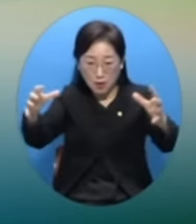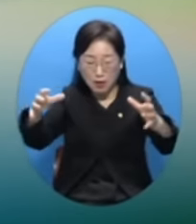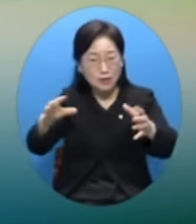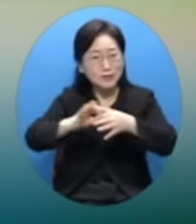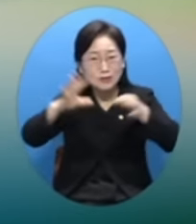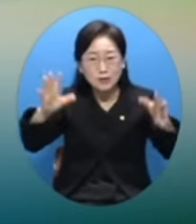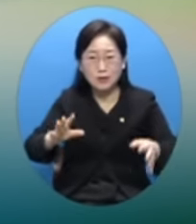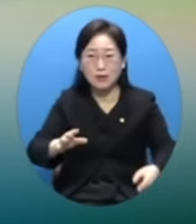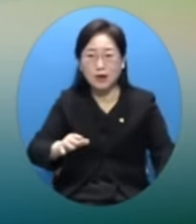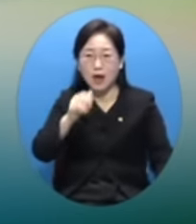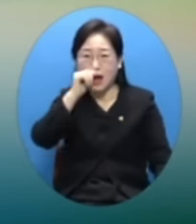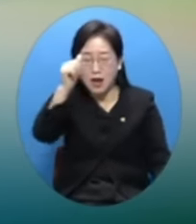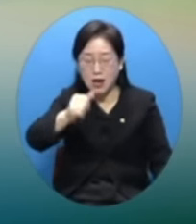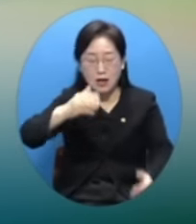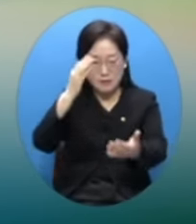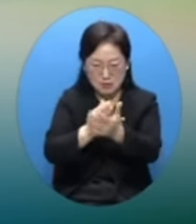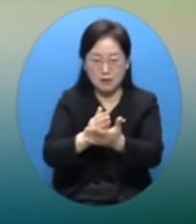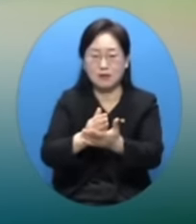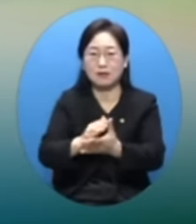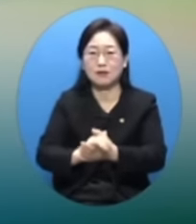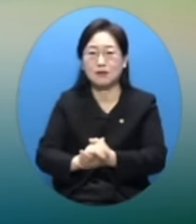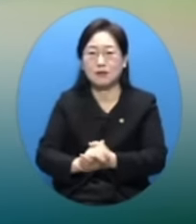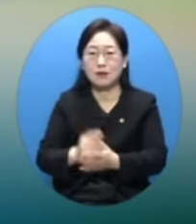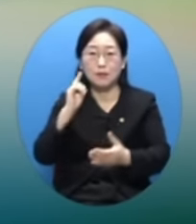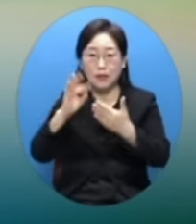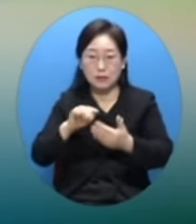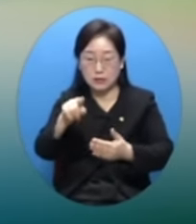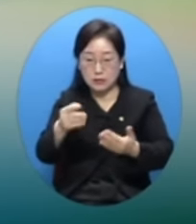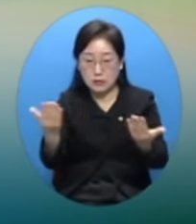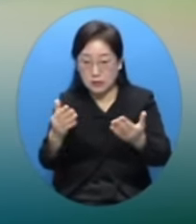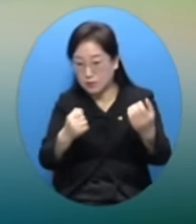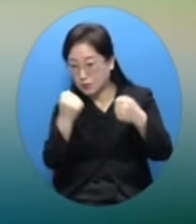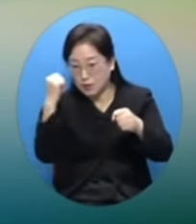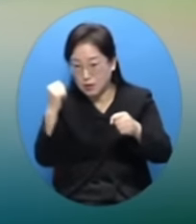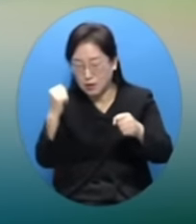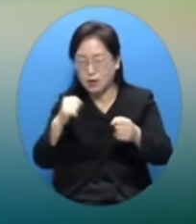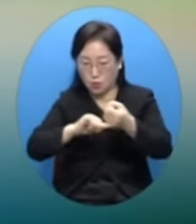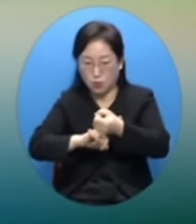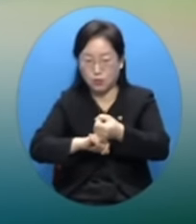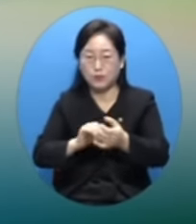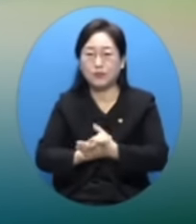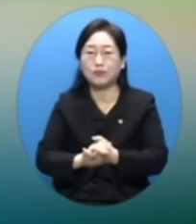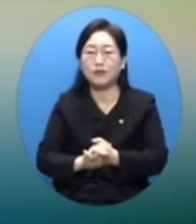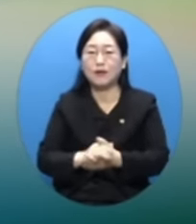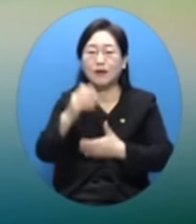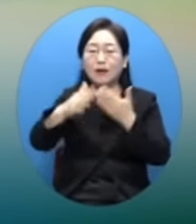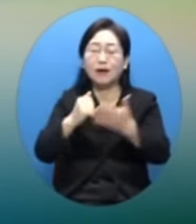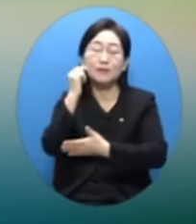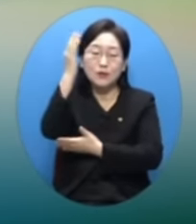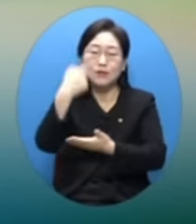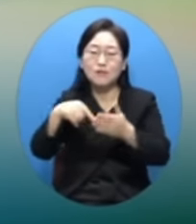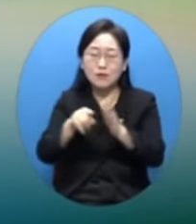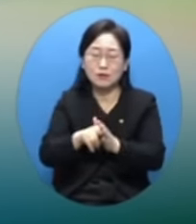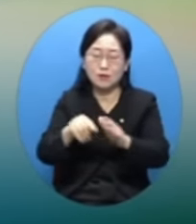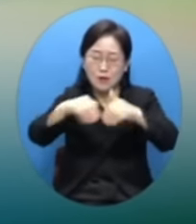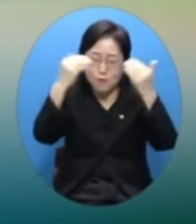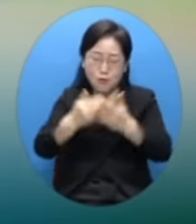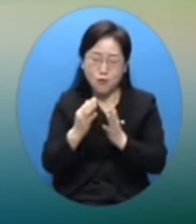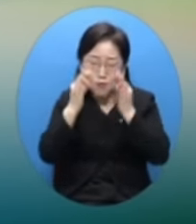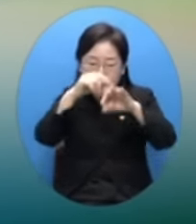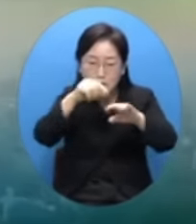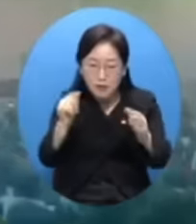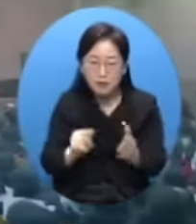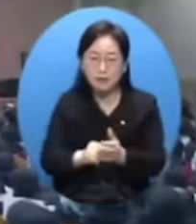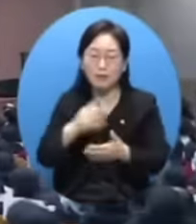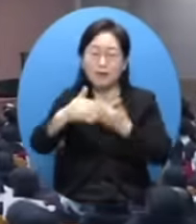어떤 것이라도 절대로 하지 말자 만일 내가 그런 일을 피할 수 있다면 피하자 하나님의 영광을 위해 살라면 전심을 다 해야 되고